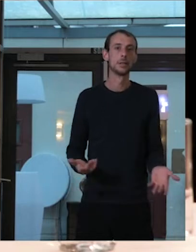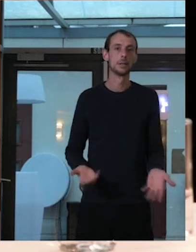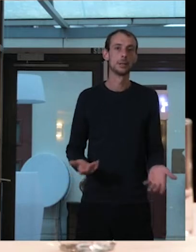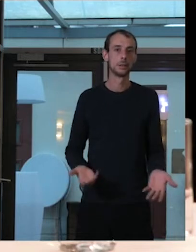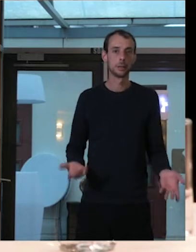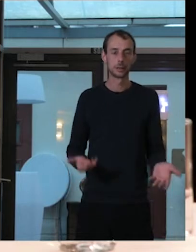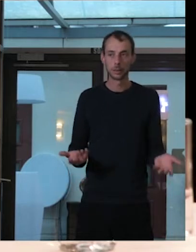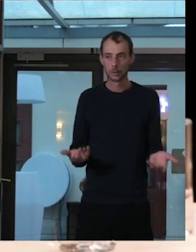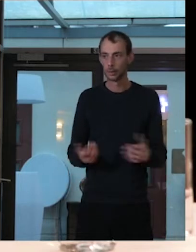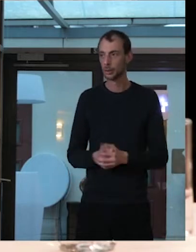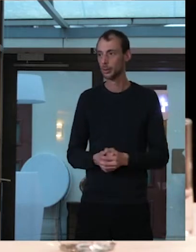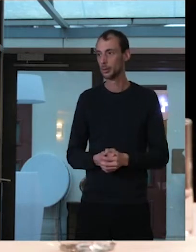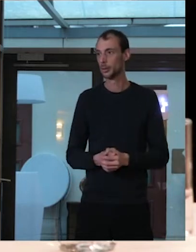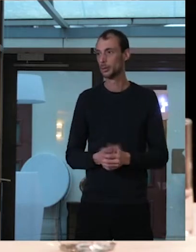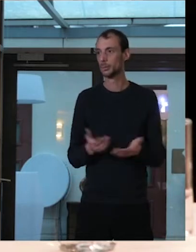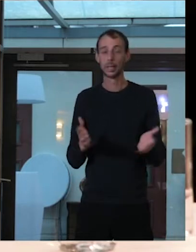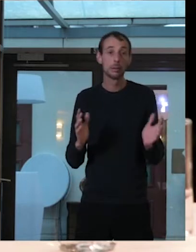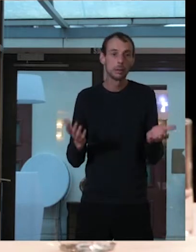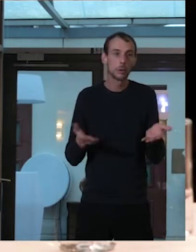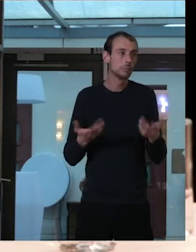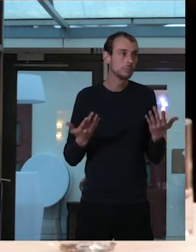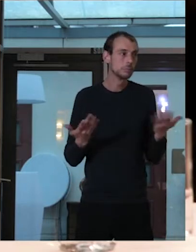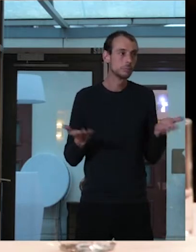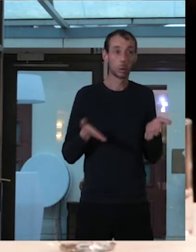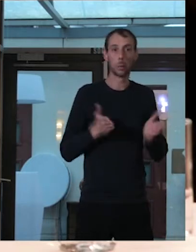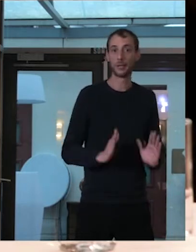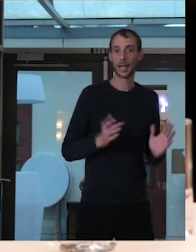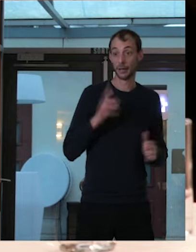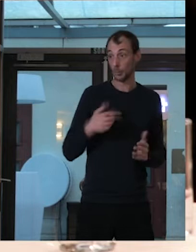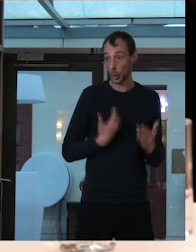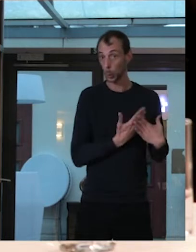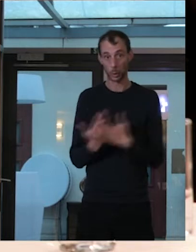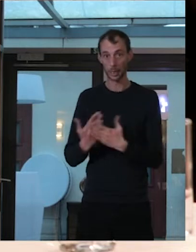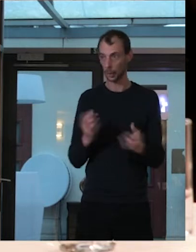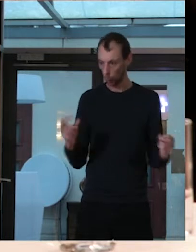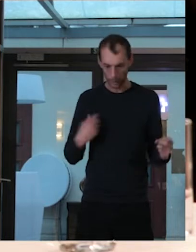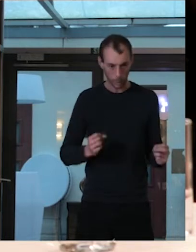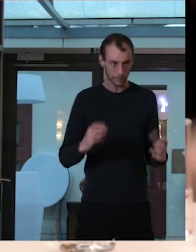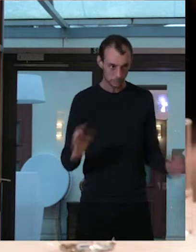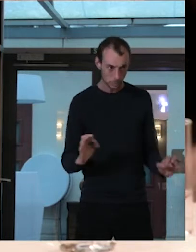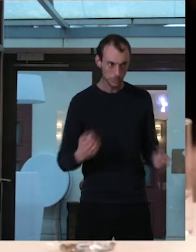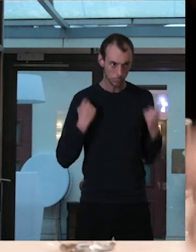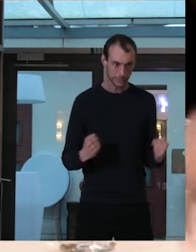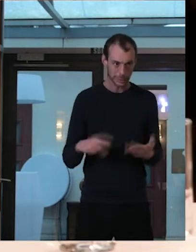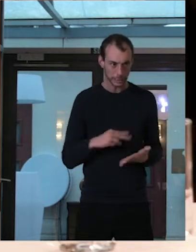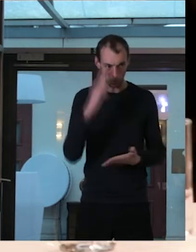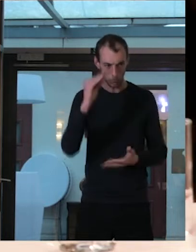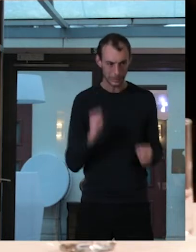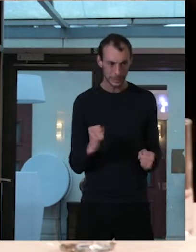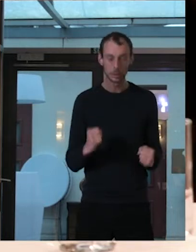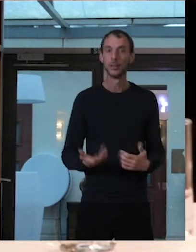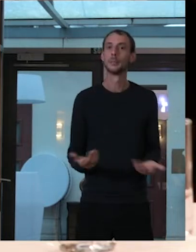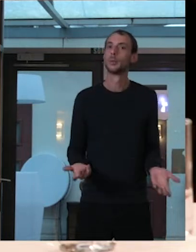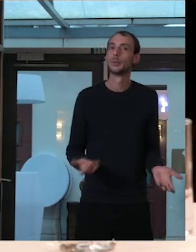mais officiellement je me le répète tous les matins, ok, t'es danseuse professionnelle, ok, go. Est-ce qu'il y a des